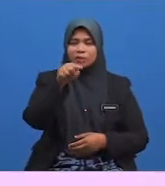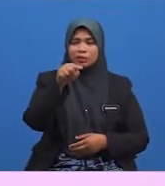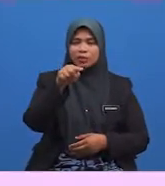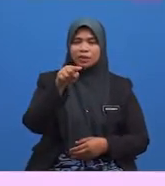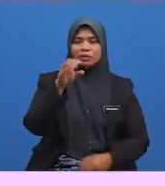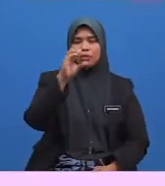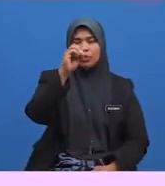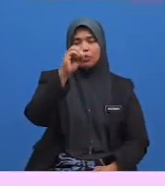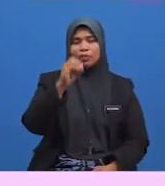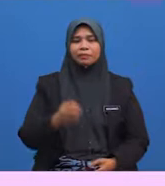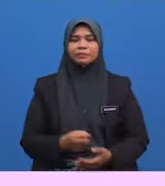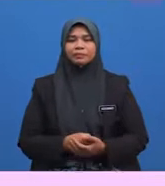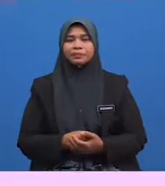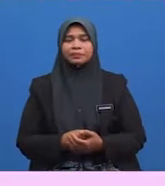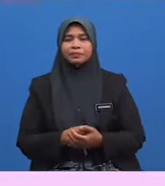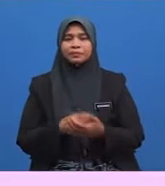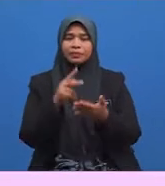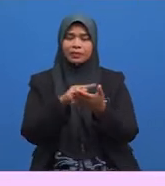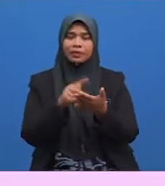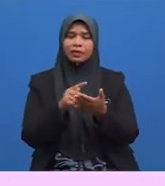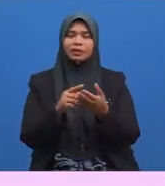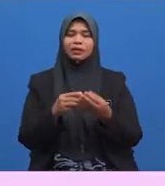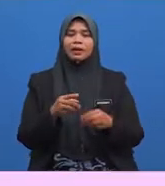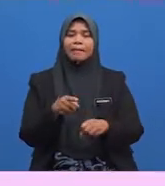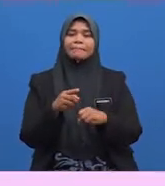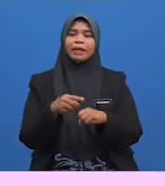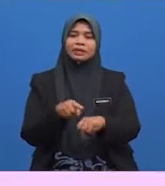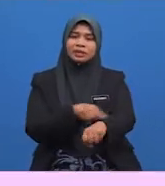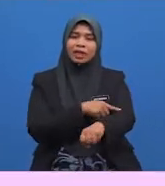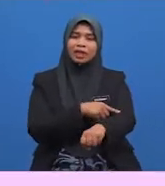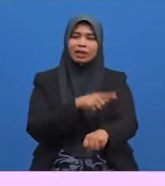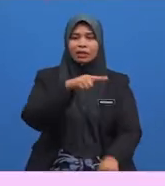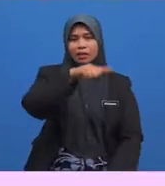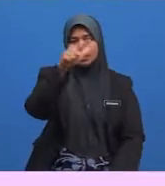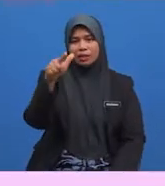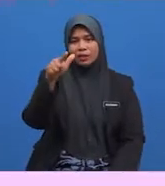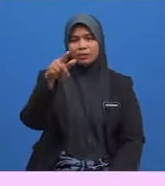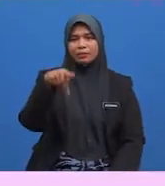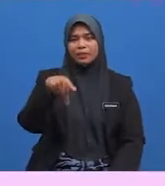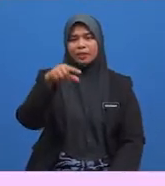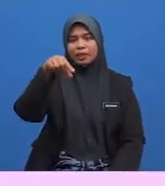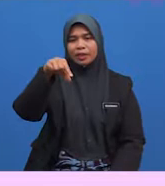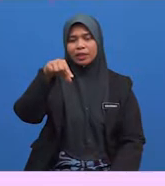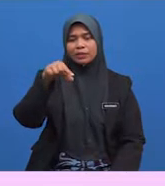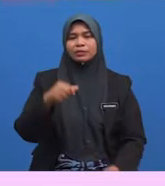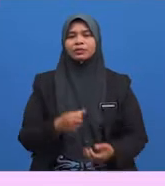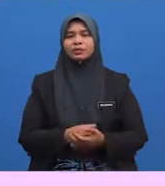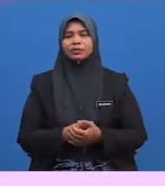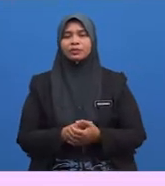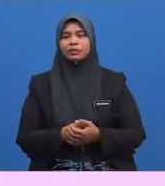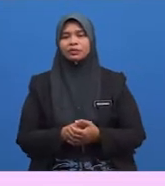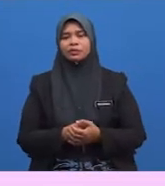O. Hitung panjang lengkung minor PQ yang mencangkum